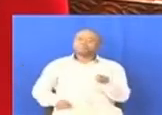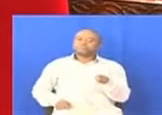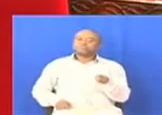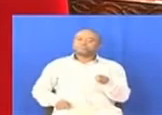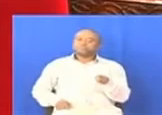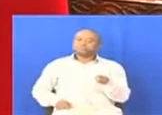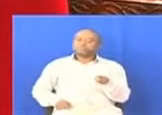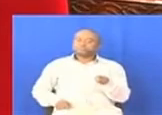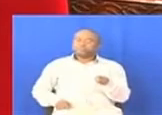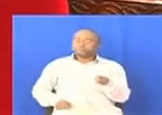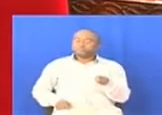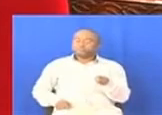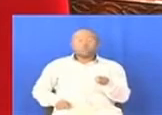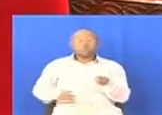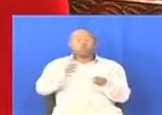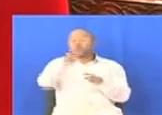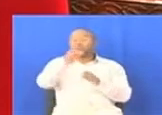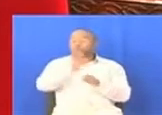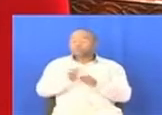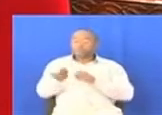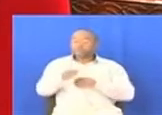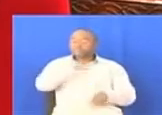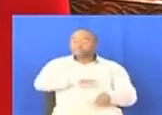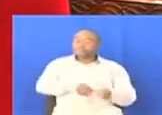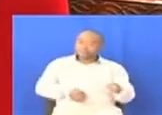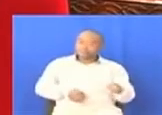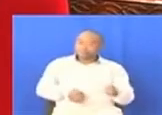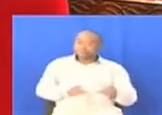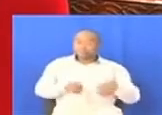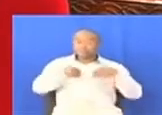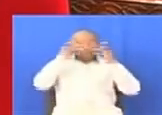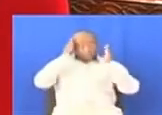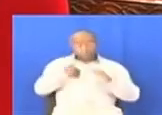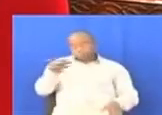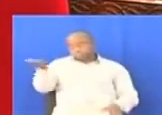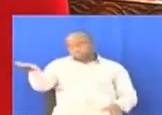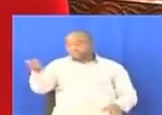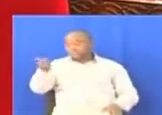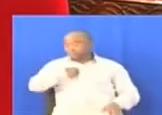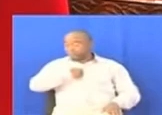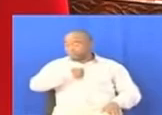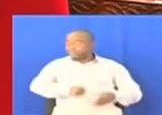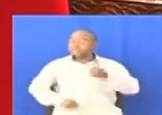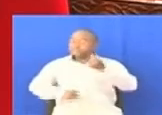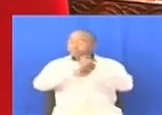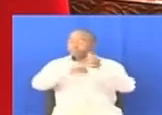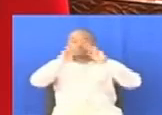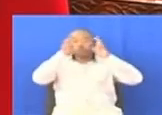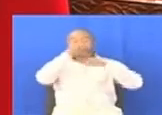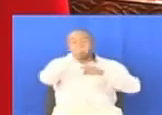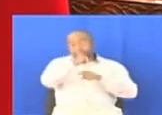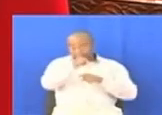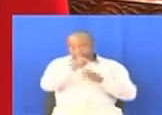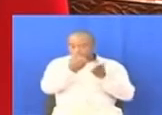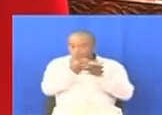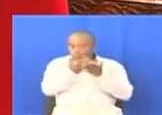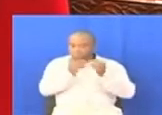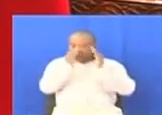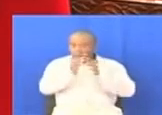na shida zingine. Mheshimiwa Spika, ninaunga mkono azimio hili kwa sababu tatu kama nilivyosema.